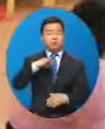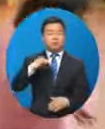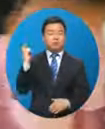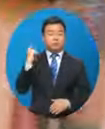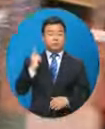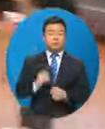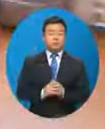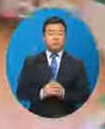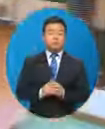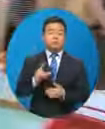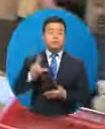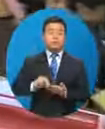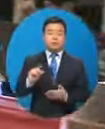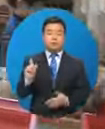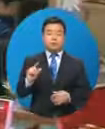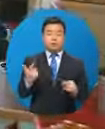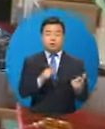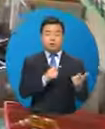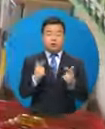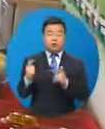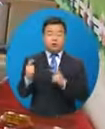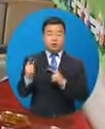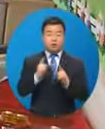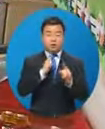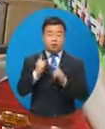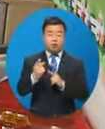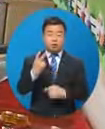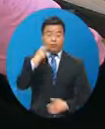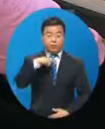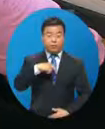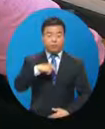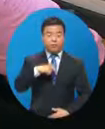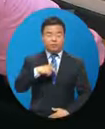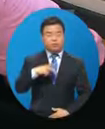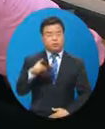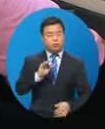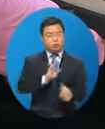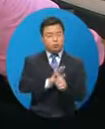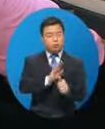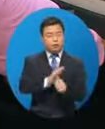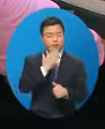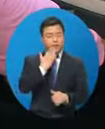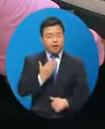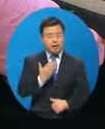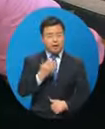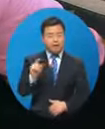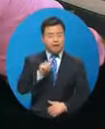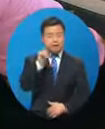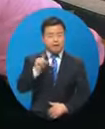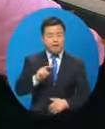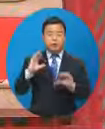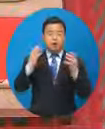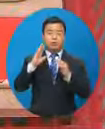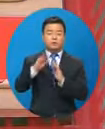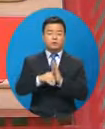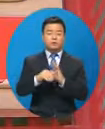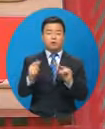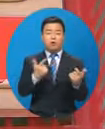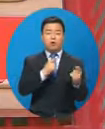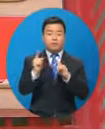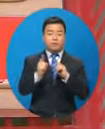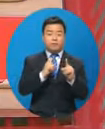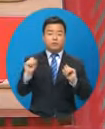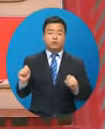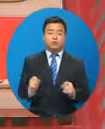문제는 다중언어 교육이 과연 아이들에게 도움이 되냐는 겁니다. 전문가들은 어린 시절 여러 언어를 동시에 배우는